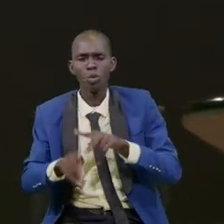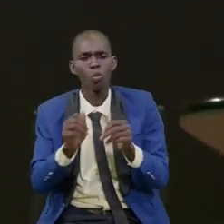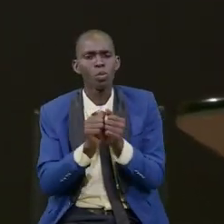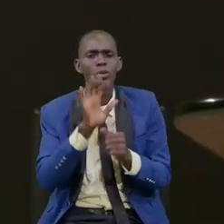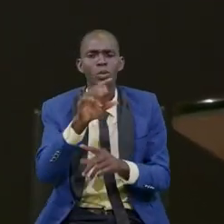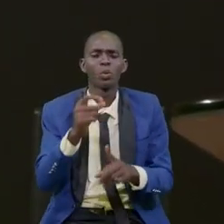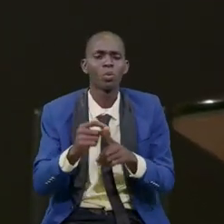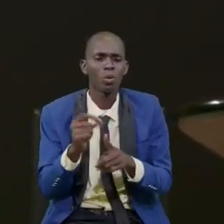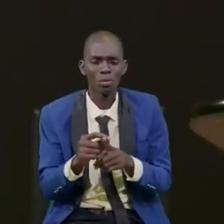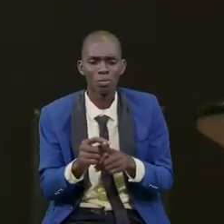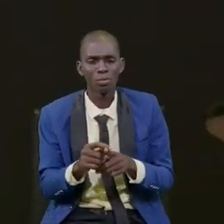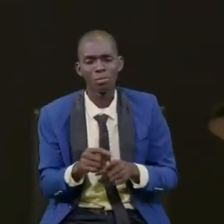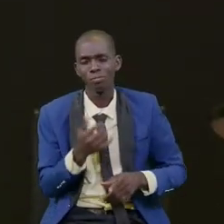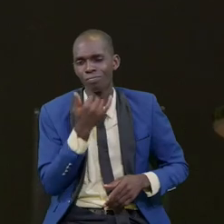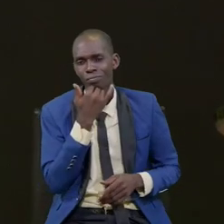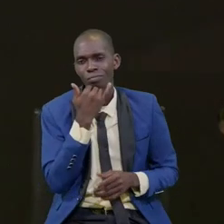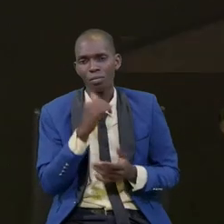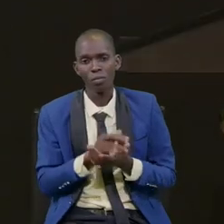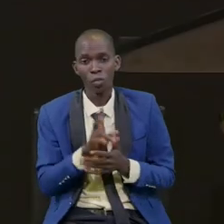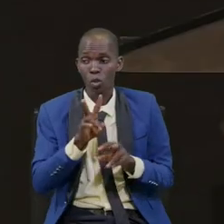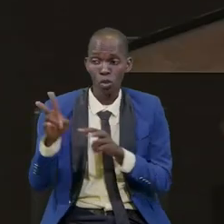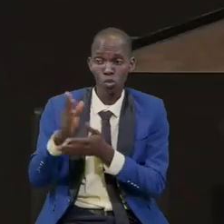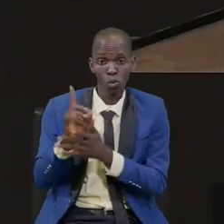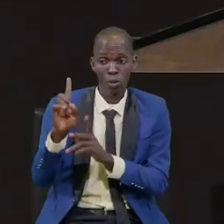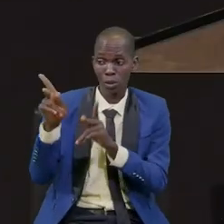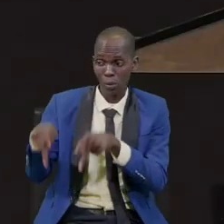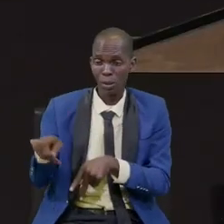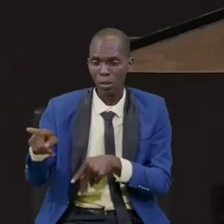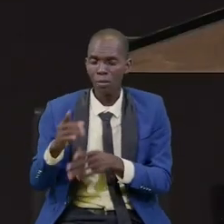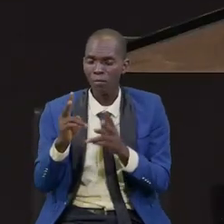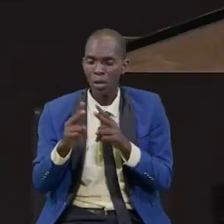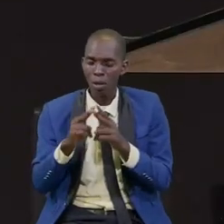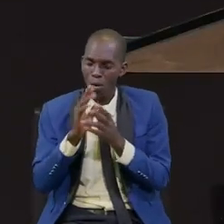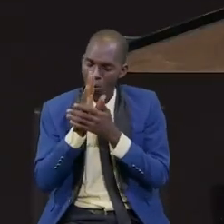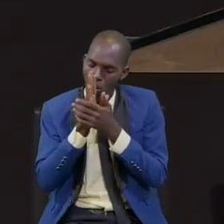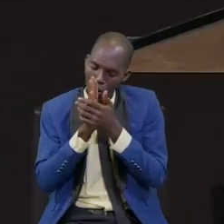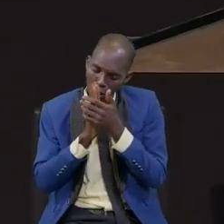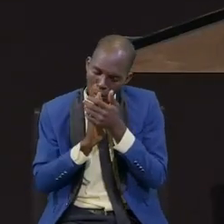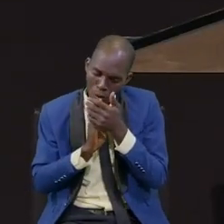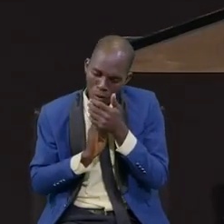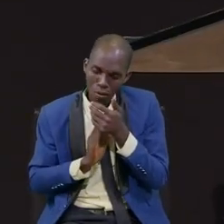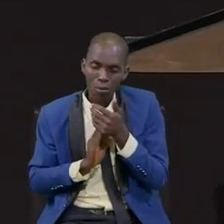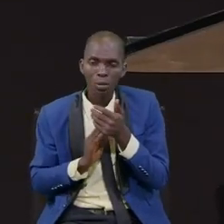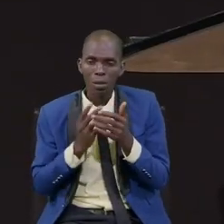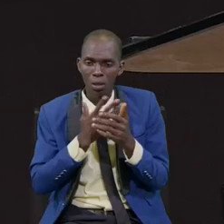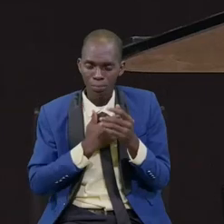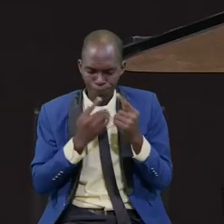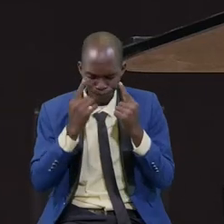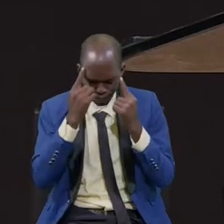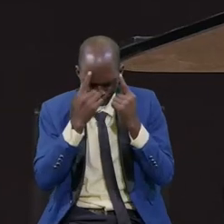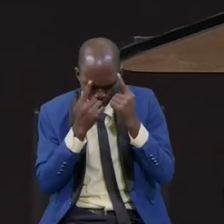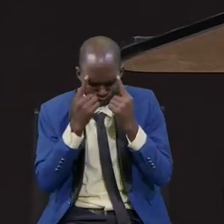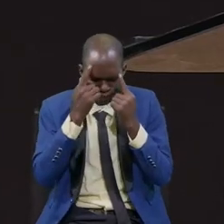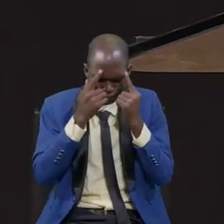Vous voyez quelqu'un? La personne calme, la personne qui est prévenante, réfléchie